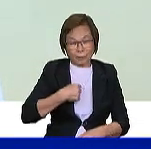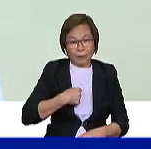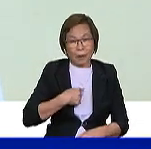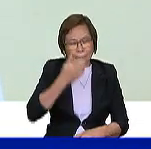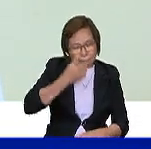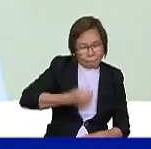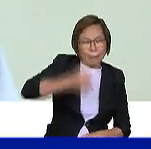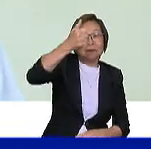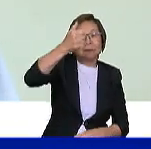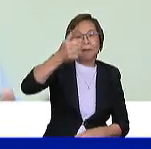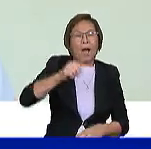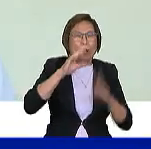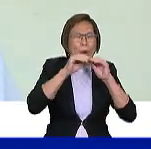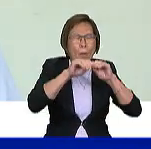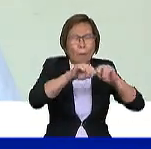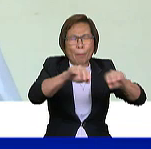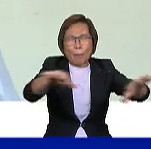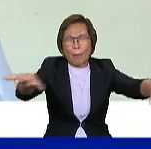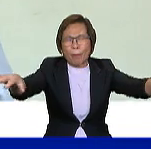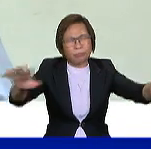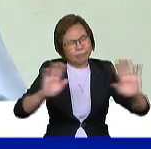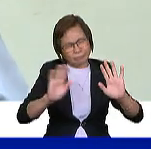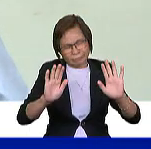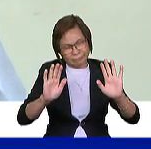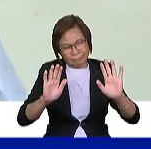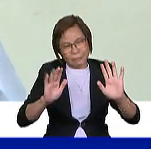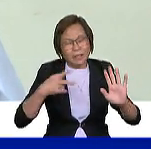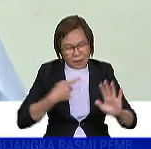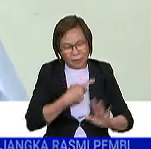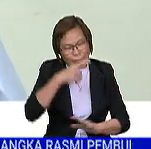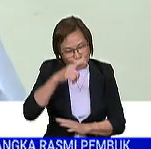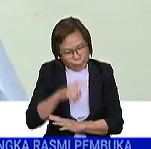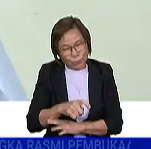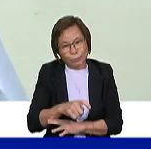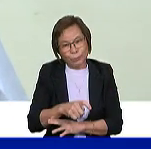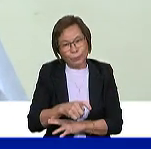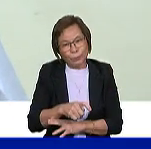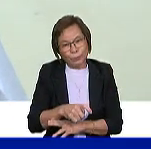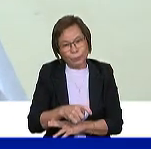kita wawakan perkara ini. Ya. So kita perlu ambil